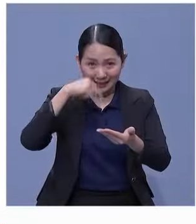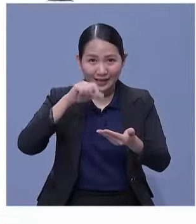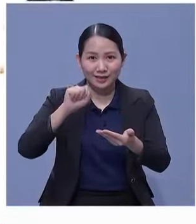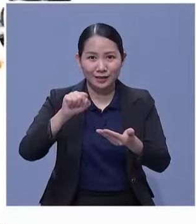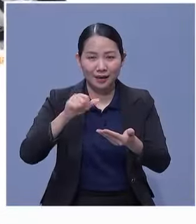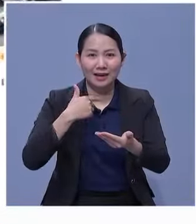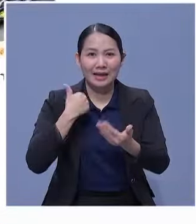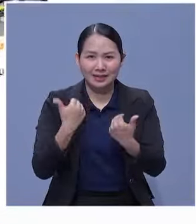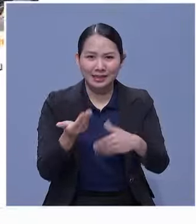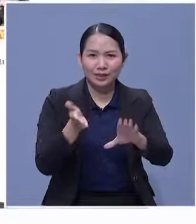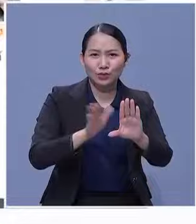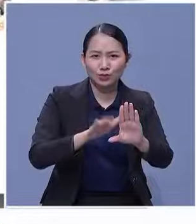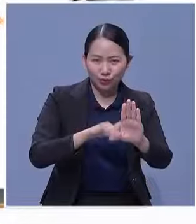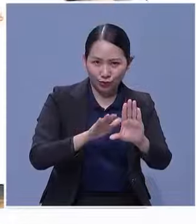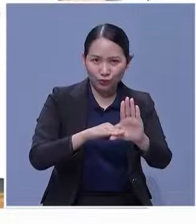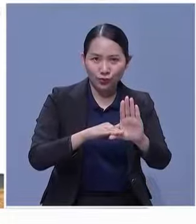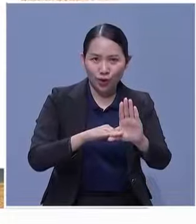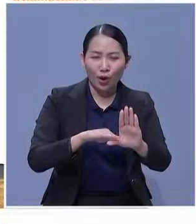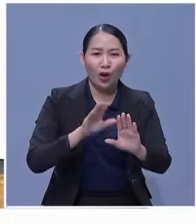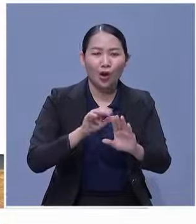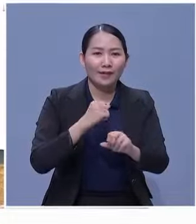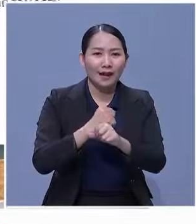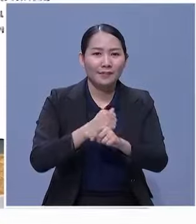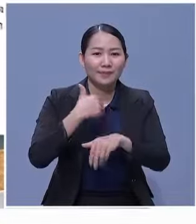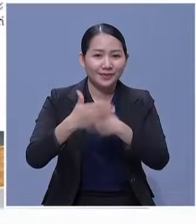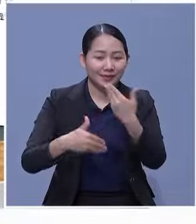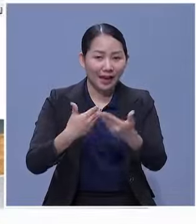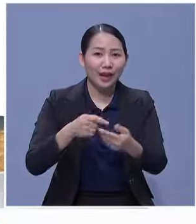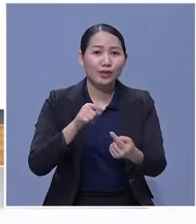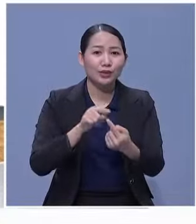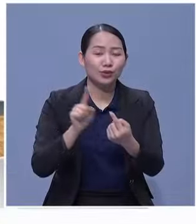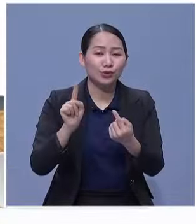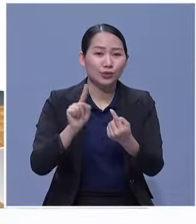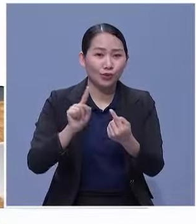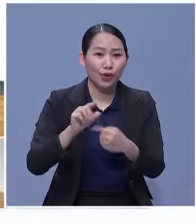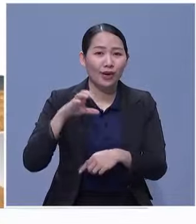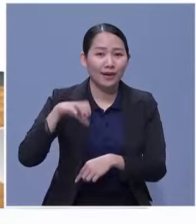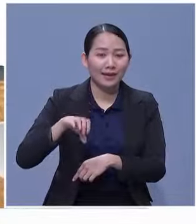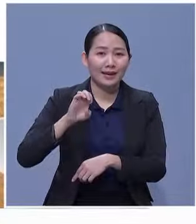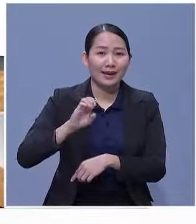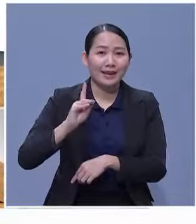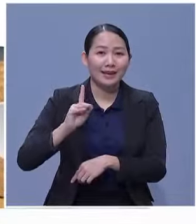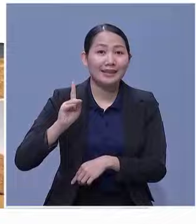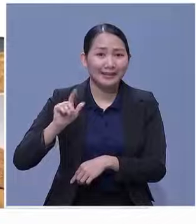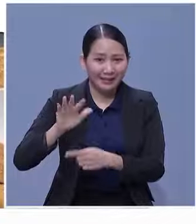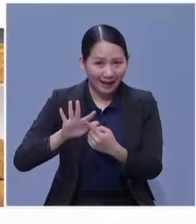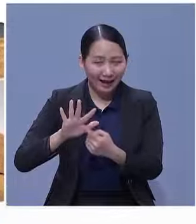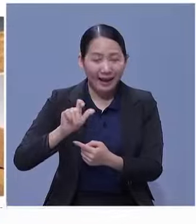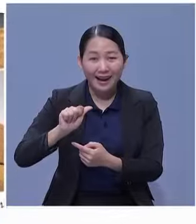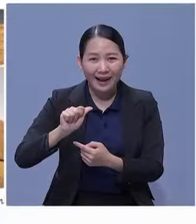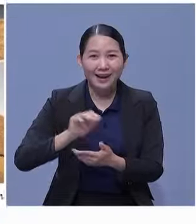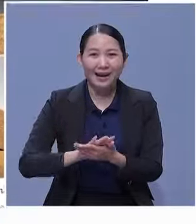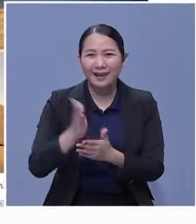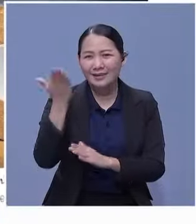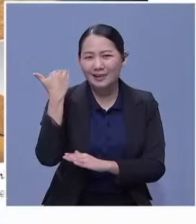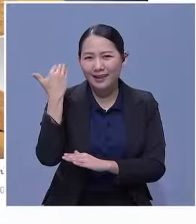แจ้งขอเปิดแพลตฟอร์มกับสำนักงานพัฒนาธุรกรรมทางอิเล็กทรอนิกส์นะครับหรือว่า sdaเมื่อต้นเดือนกรกฎาคมที่